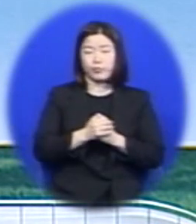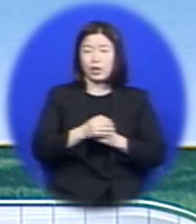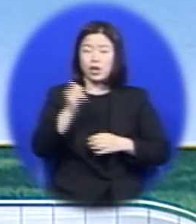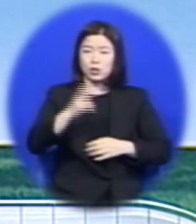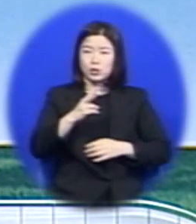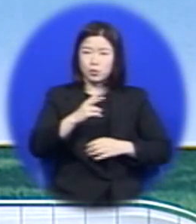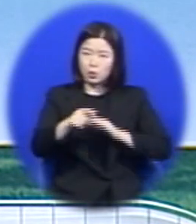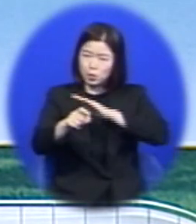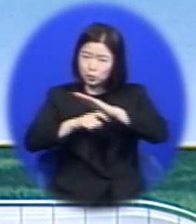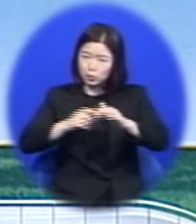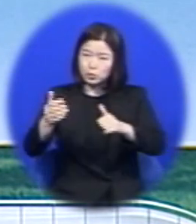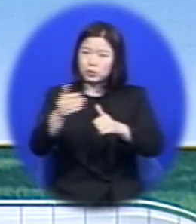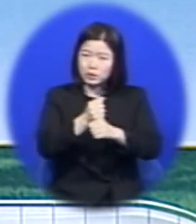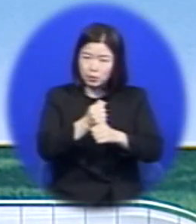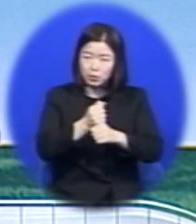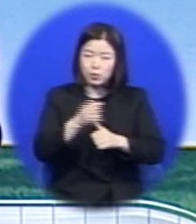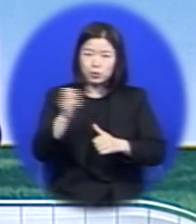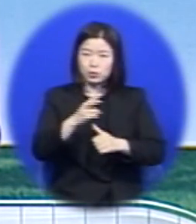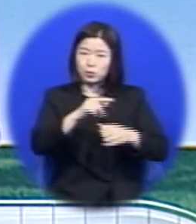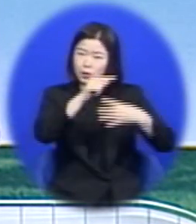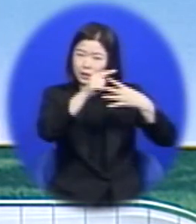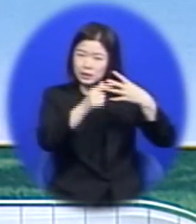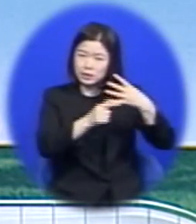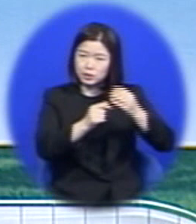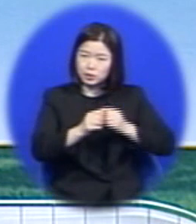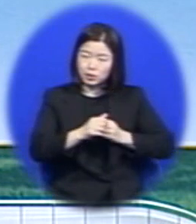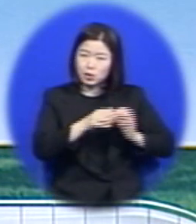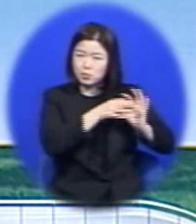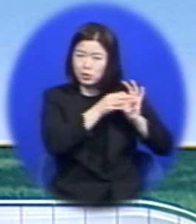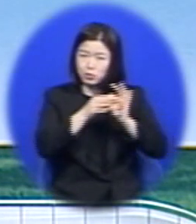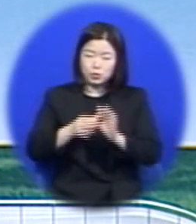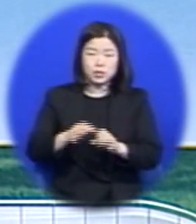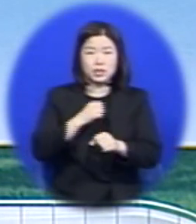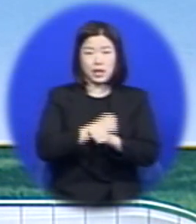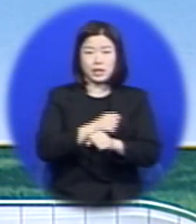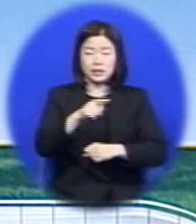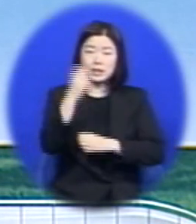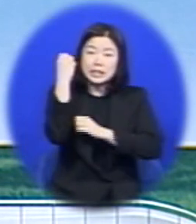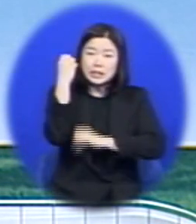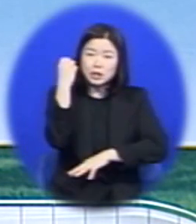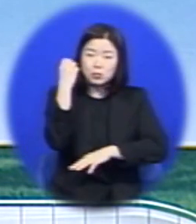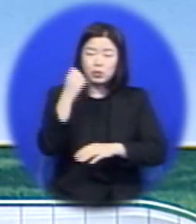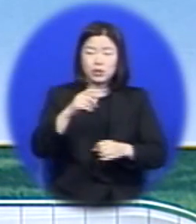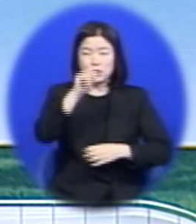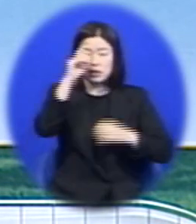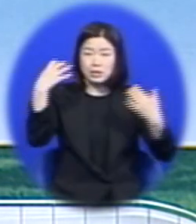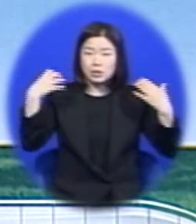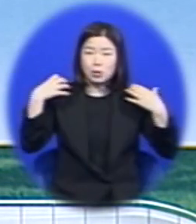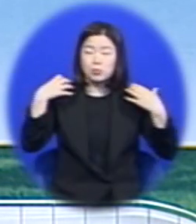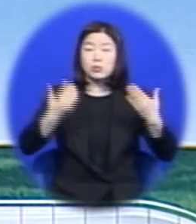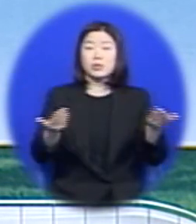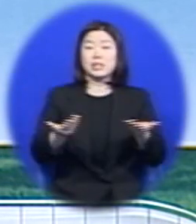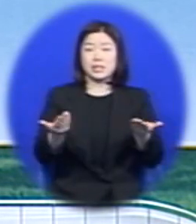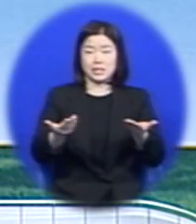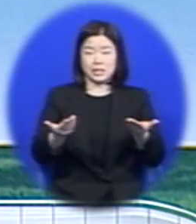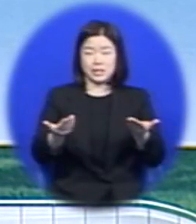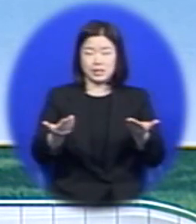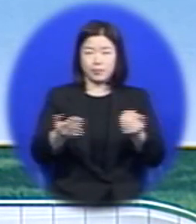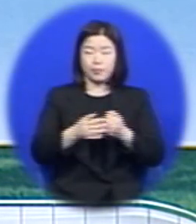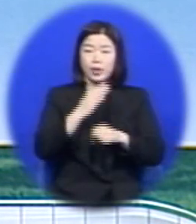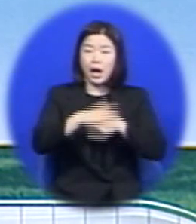그리고 도둑을 잡고 그리고 질서를 유지하는 이런 기본적인 정부의 기능이,